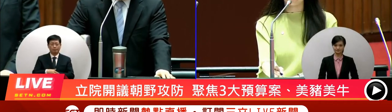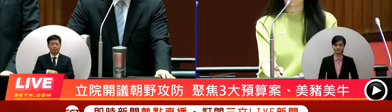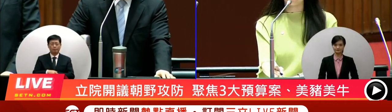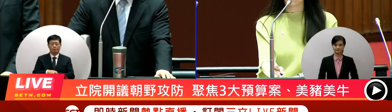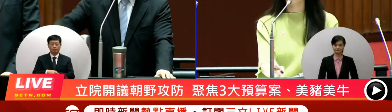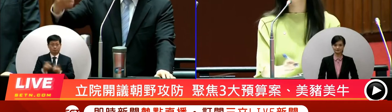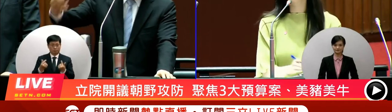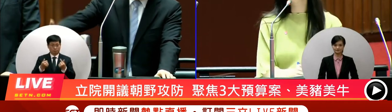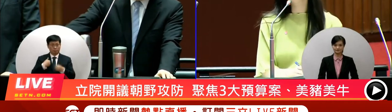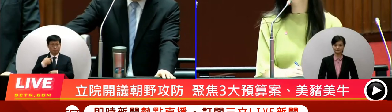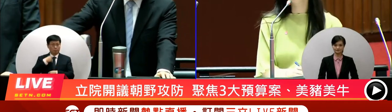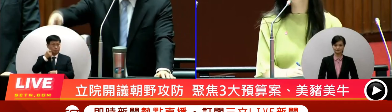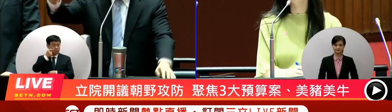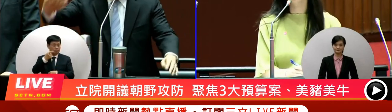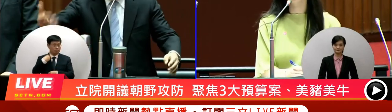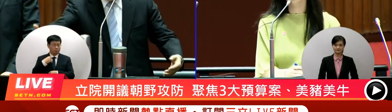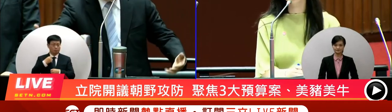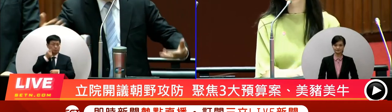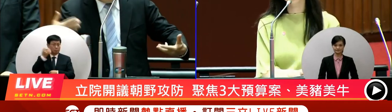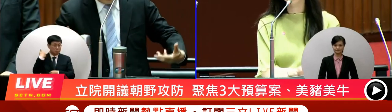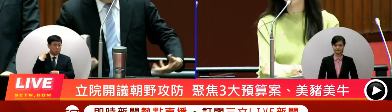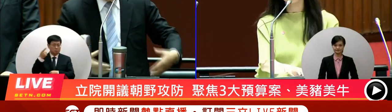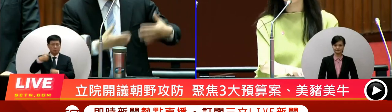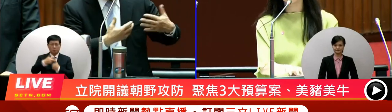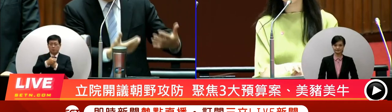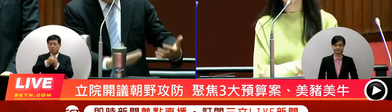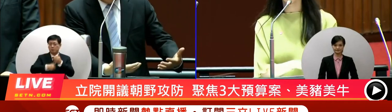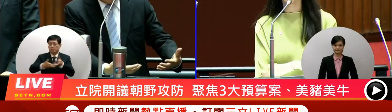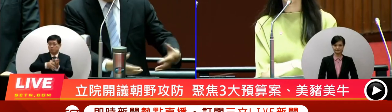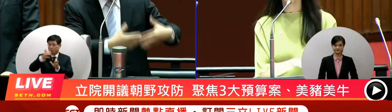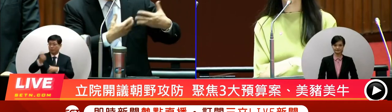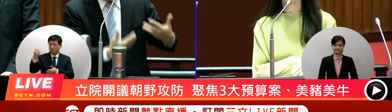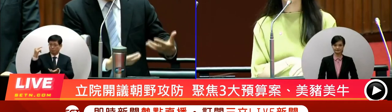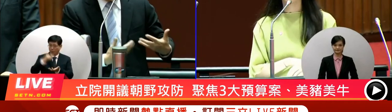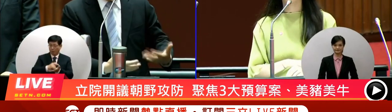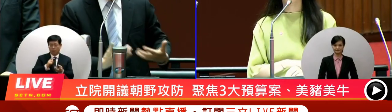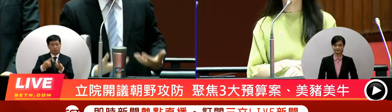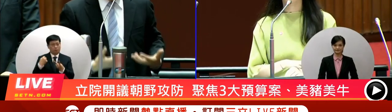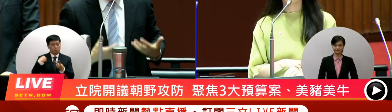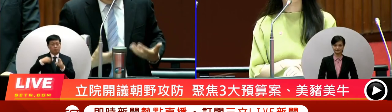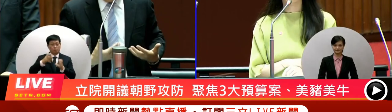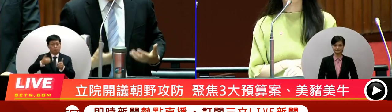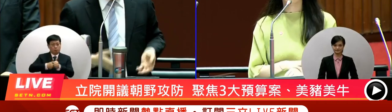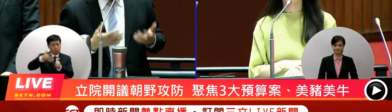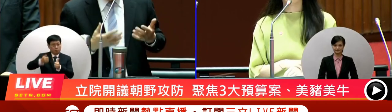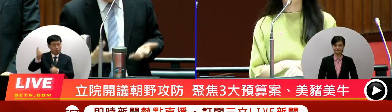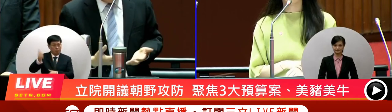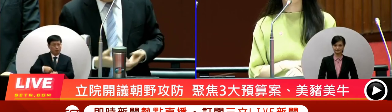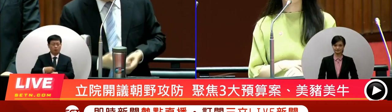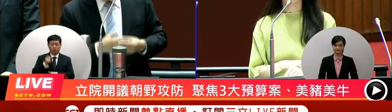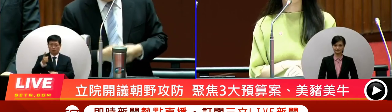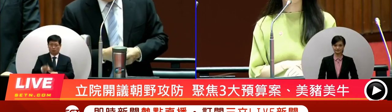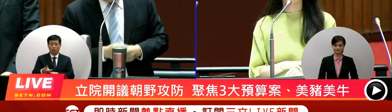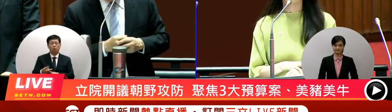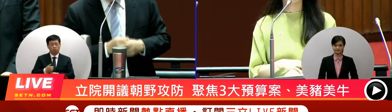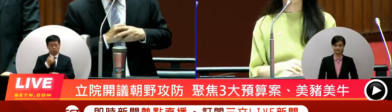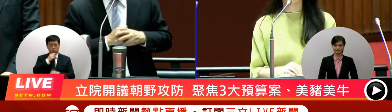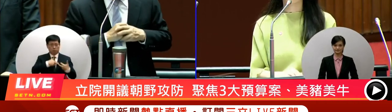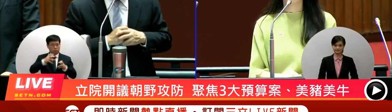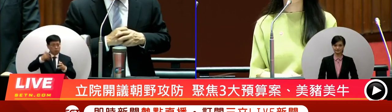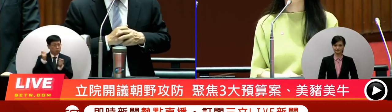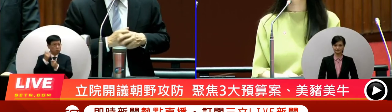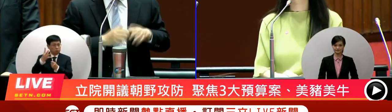看光上个月初美国的卫生部长来，昨天美国的国务次卿来，你就知道蔡总统这